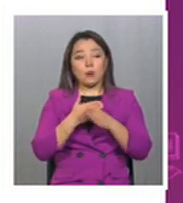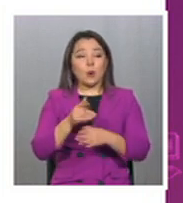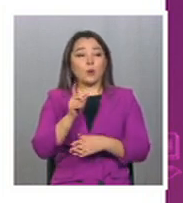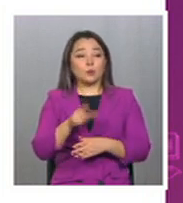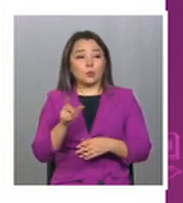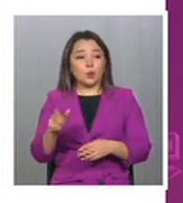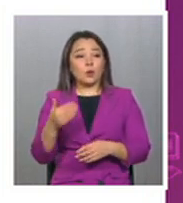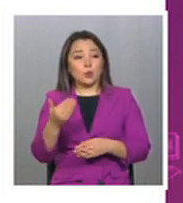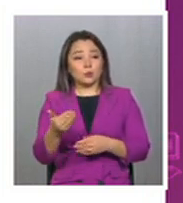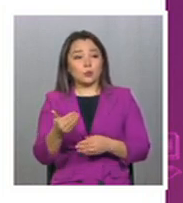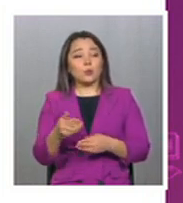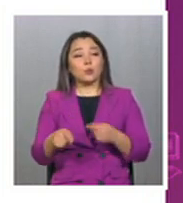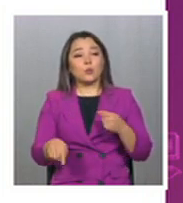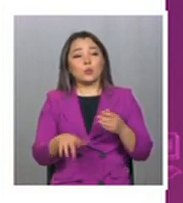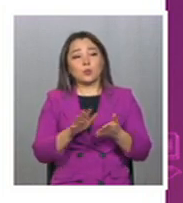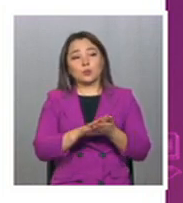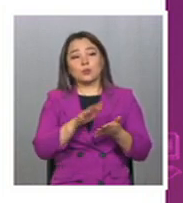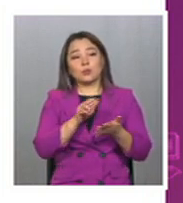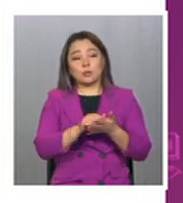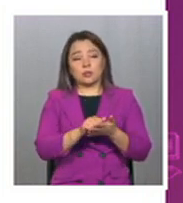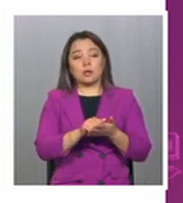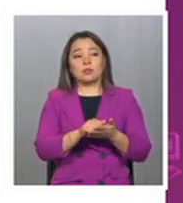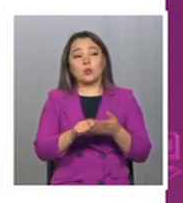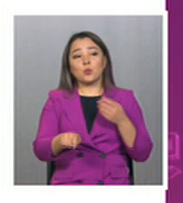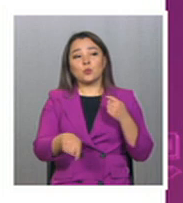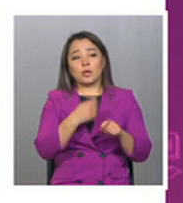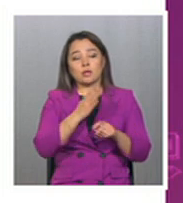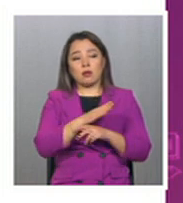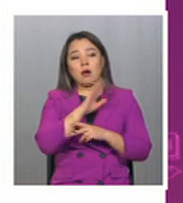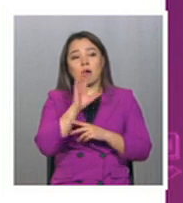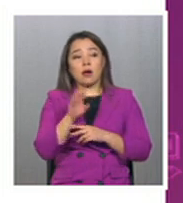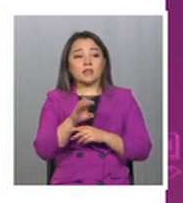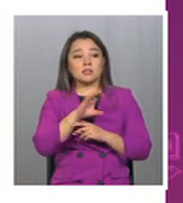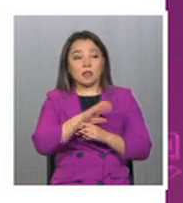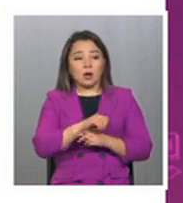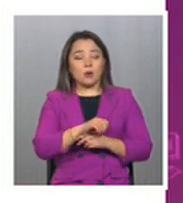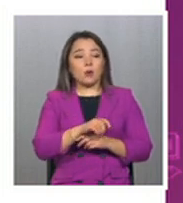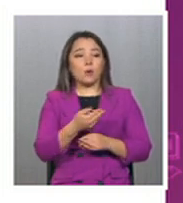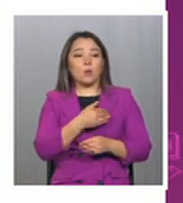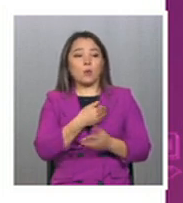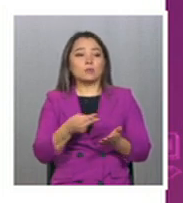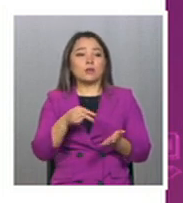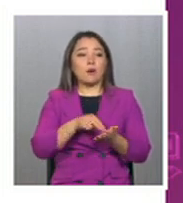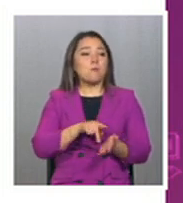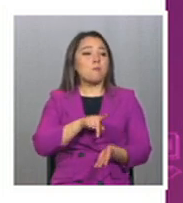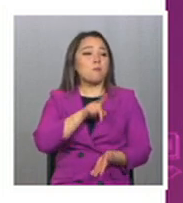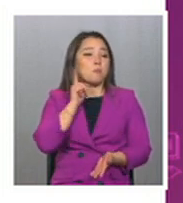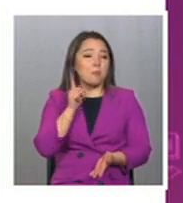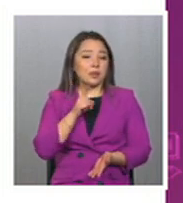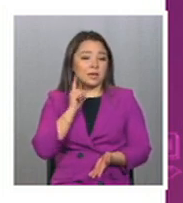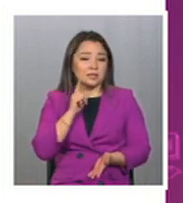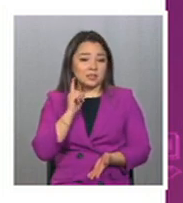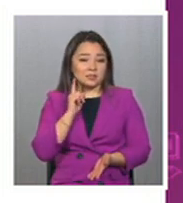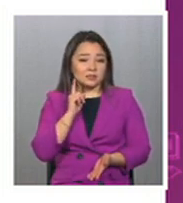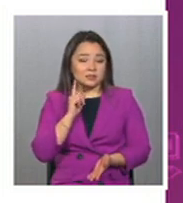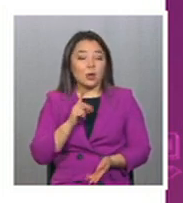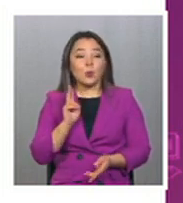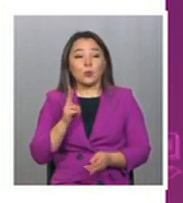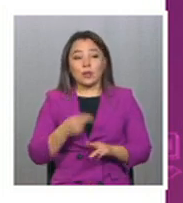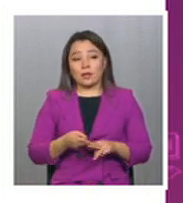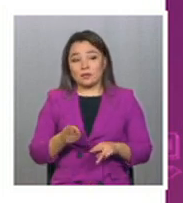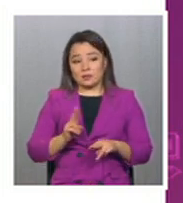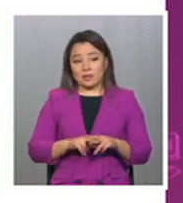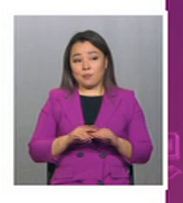Она уничтожила Айдахара, который очень хотел помолодеть. Кто это, ребята?